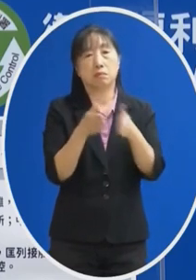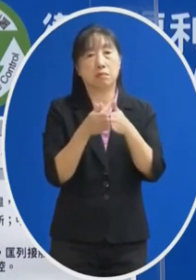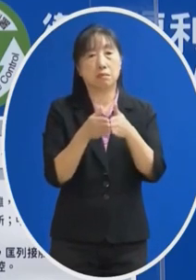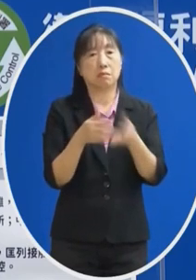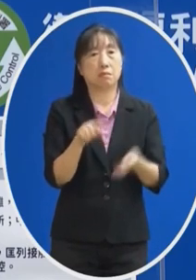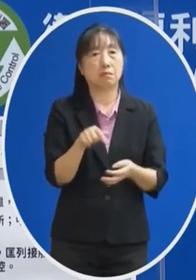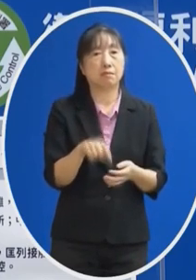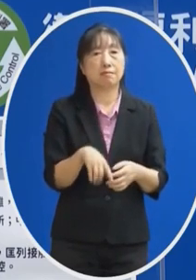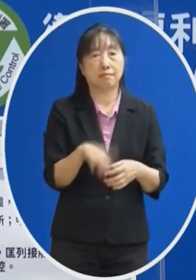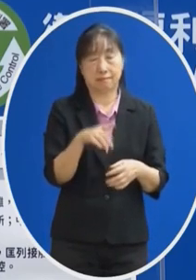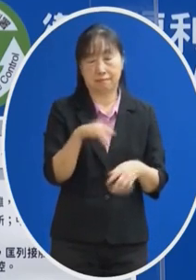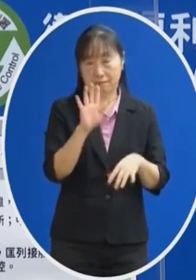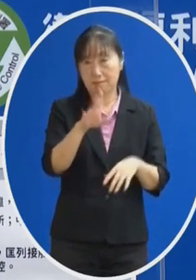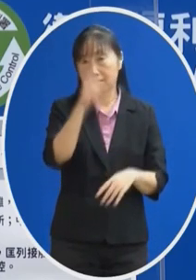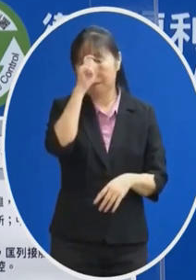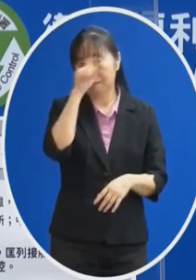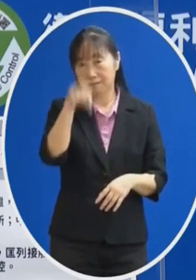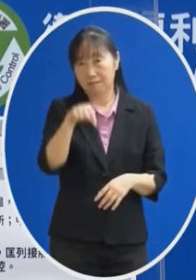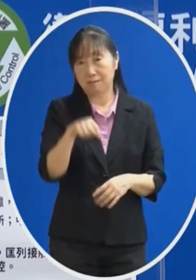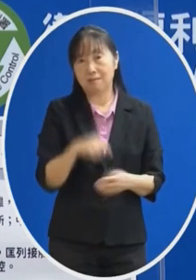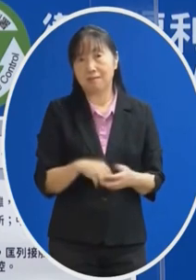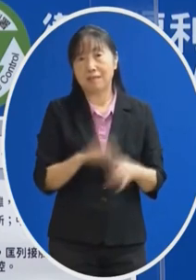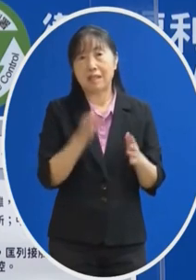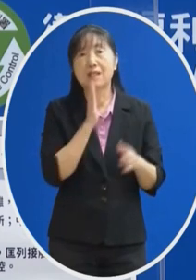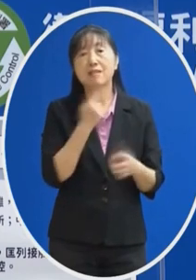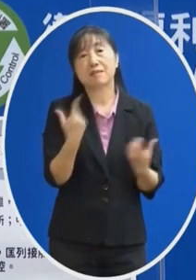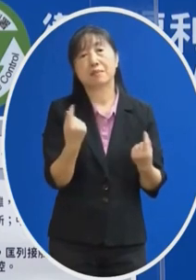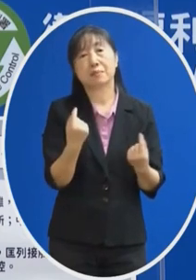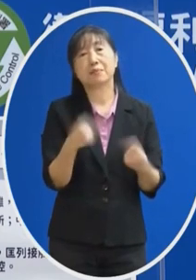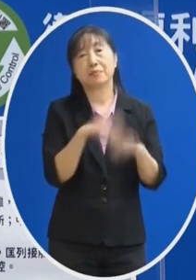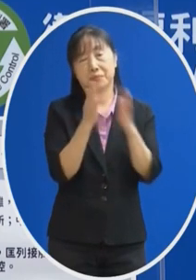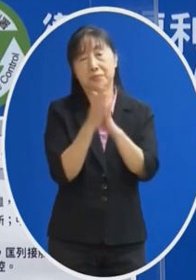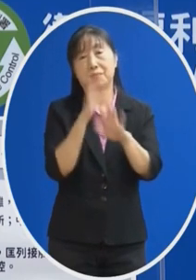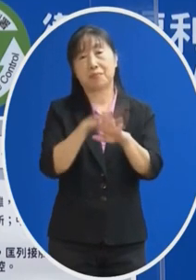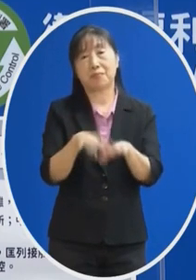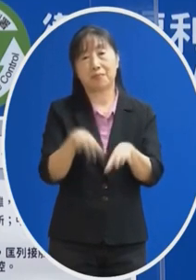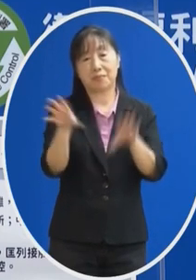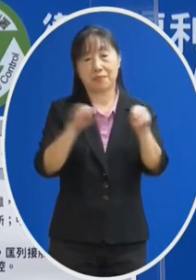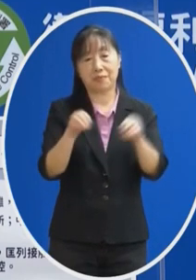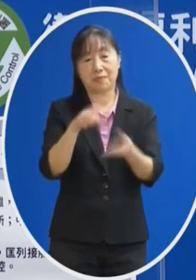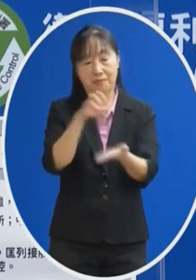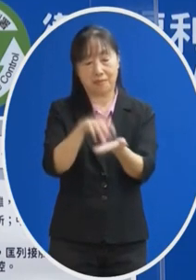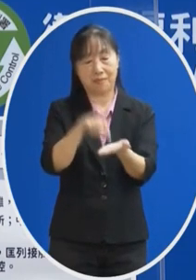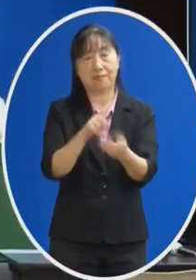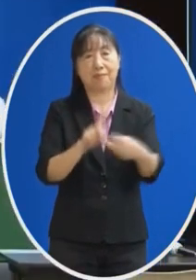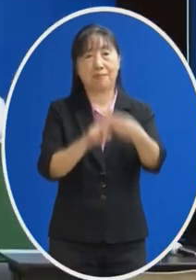然有期待，那但是一切还是以科学为准。